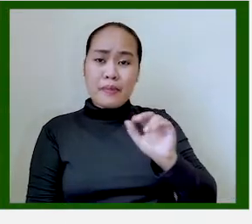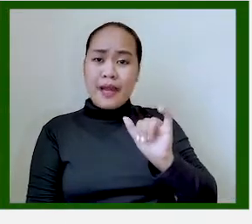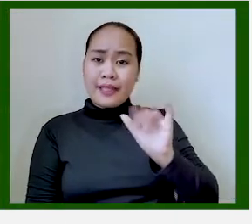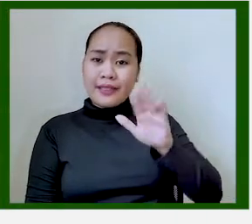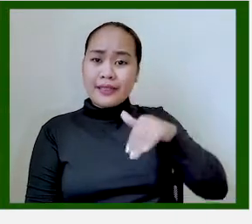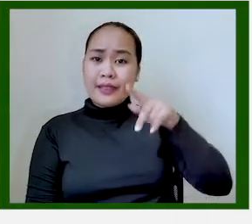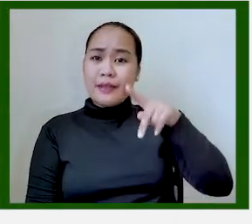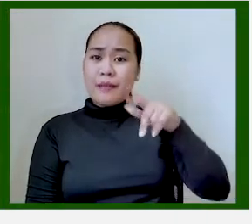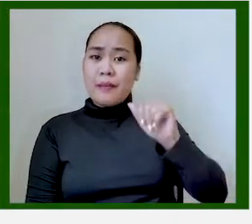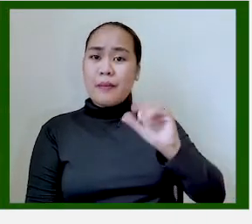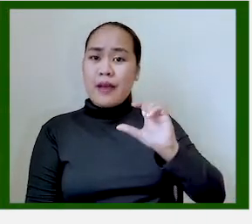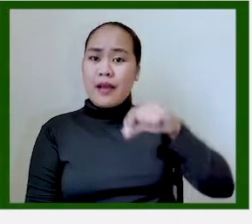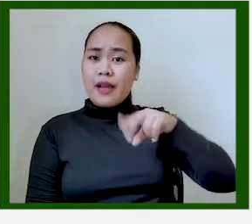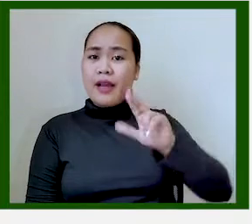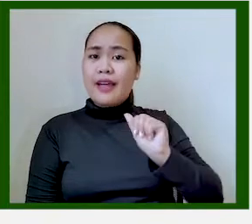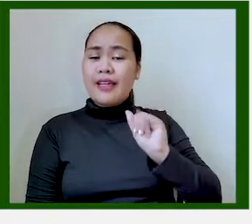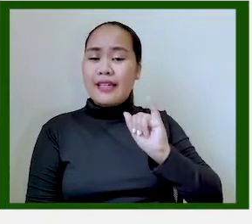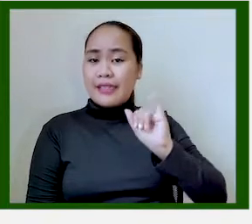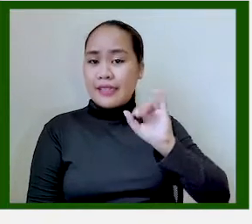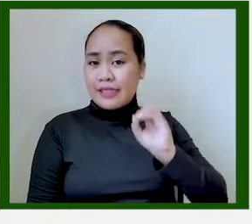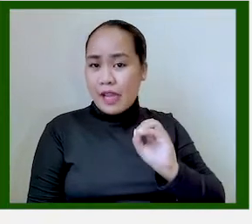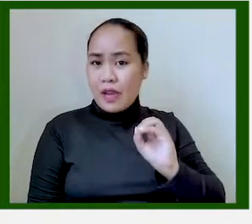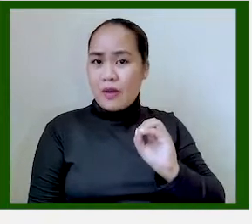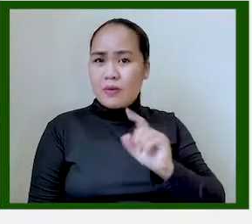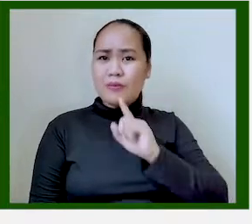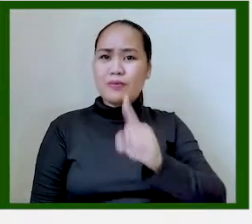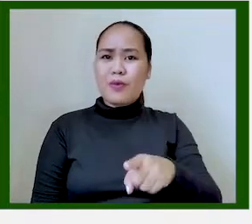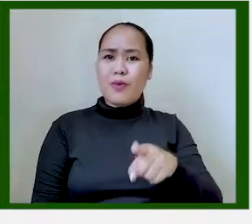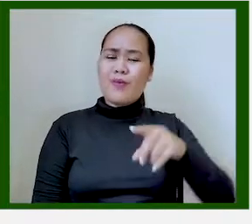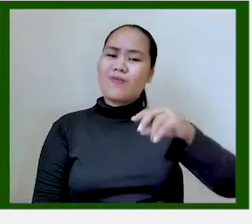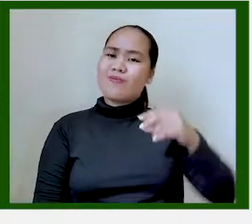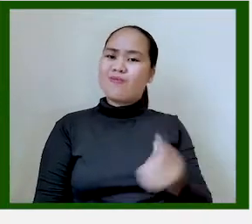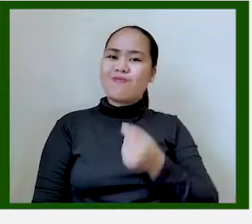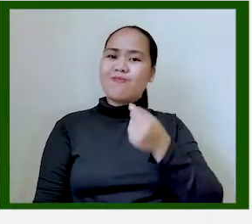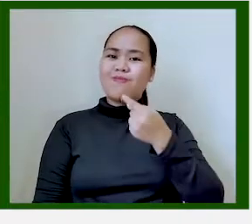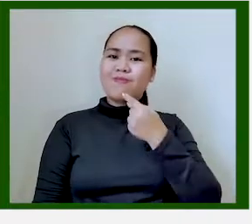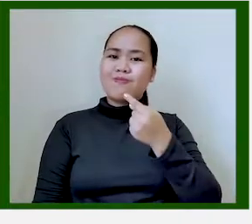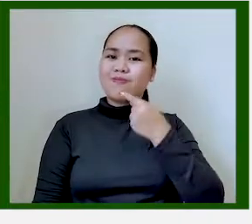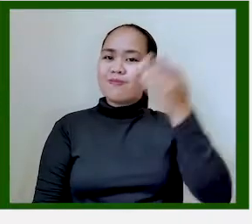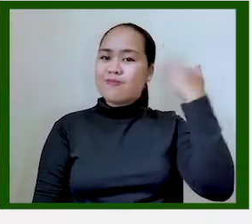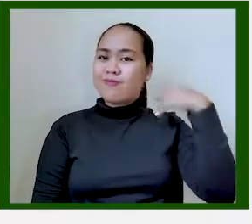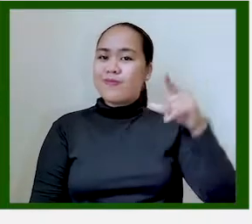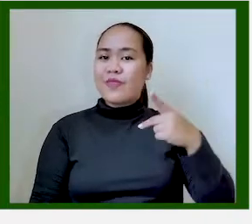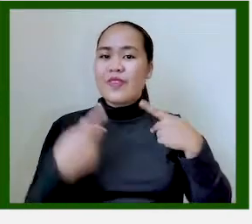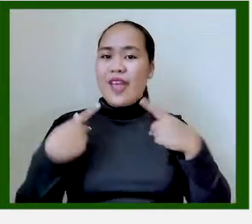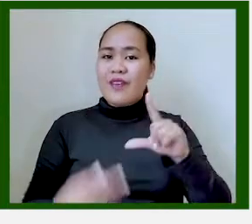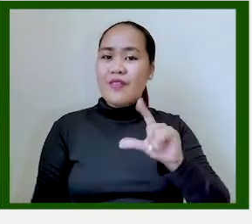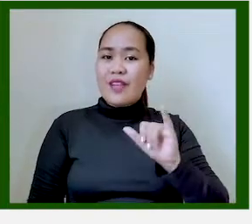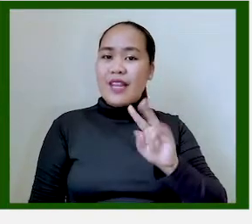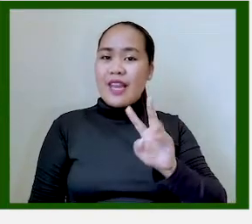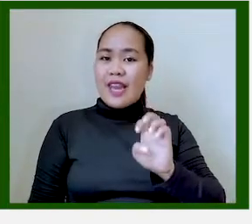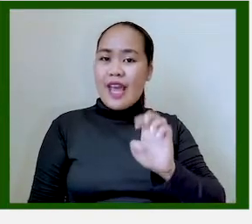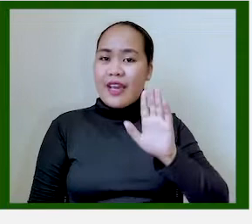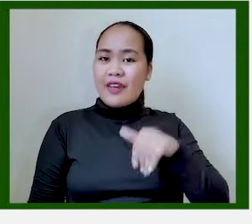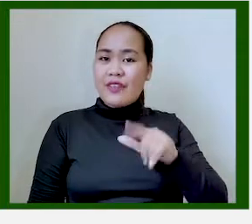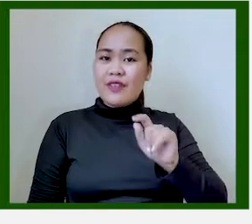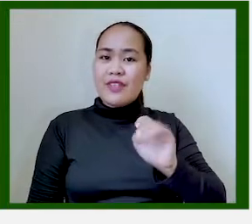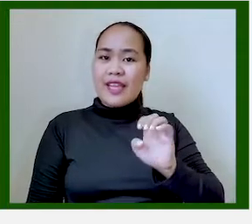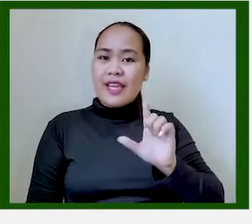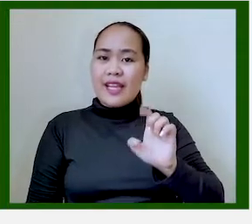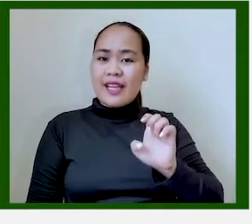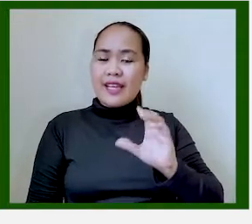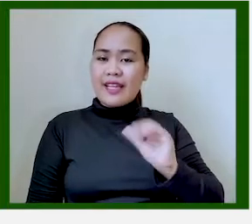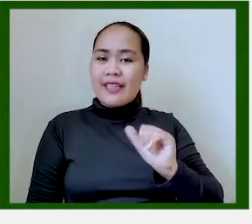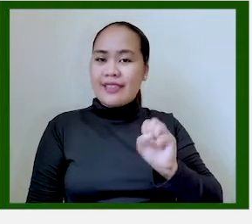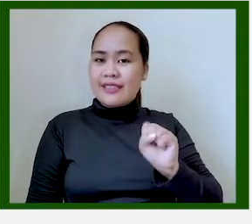yung mga ganun, yung ating pang-live telecast, no, dito sa Barangay Hall na kung saan talaga nagkakaisa mga Pilipino,